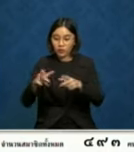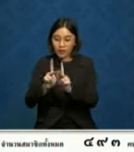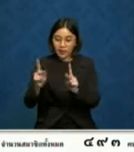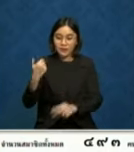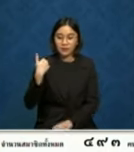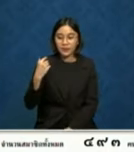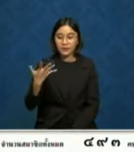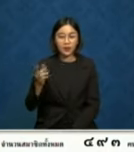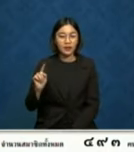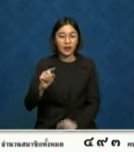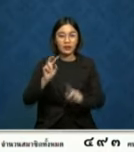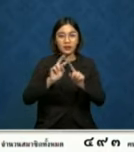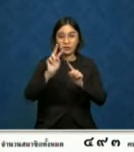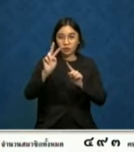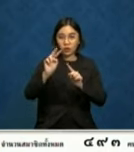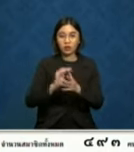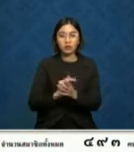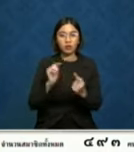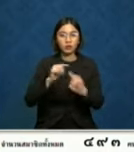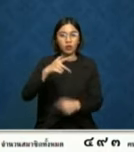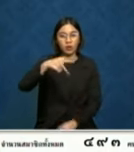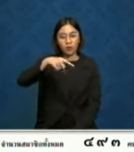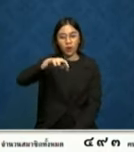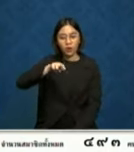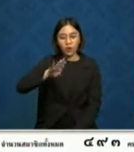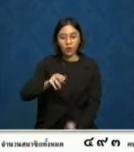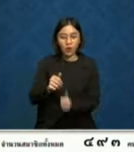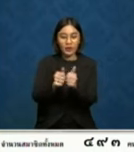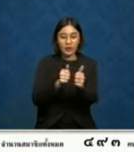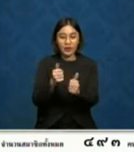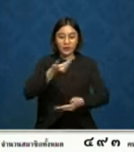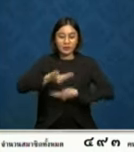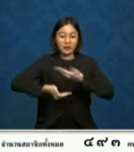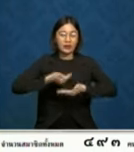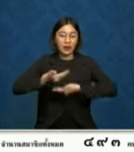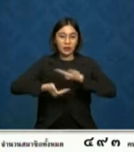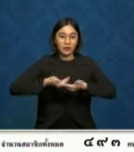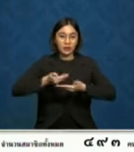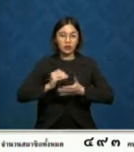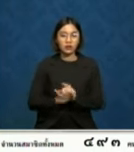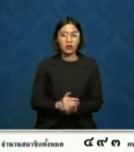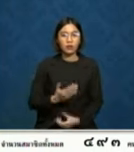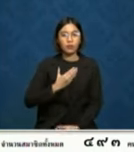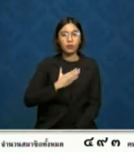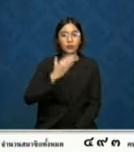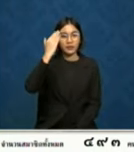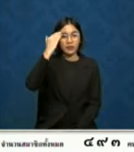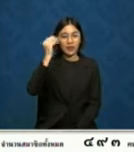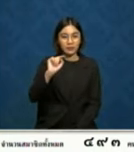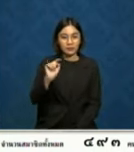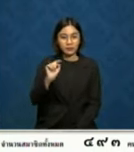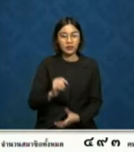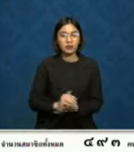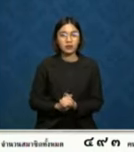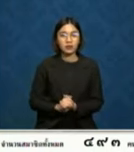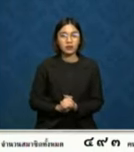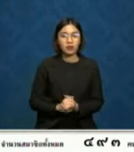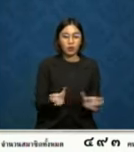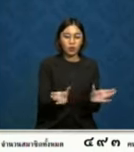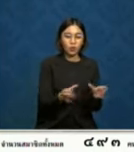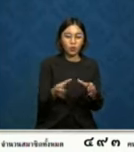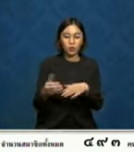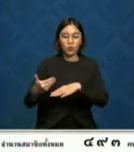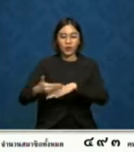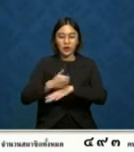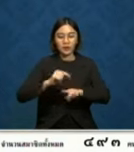2ครับเรื่องพระราชบัญญัติการแข่งขันทางการค้าผมทราบว่าหลายพรรคการ